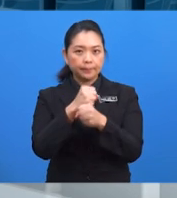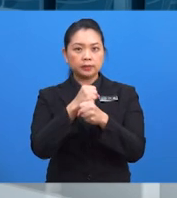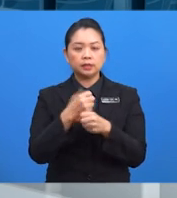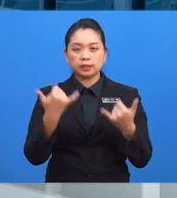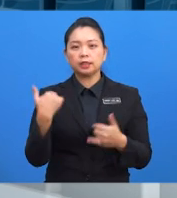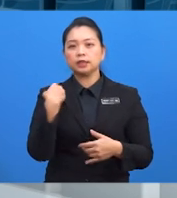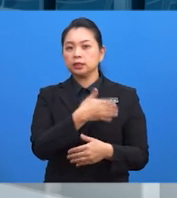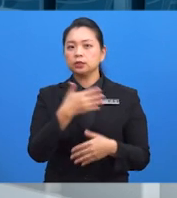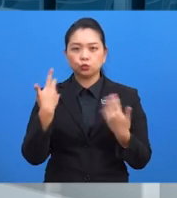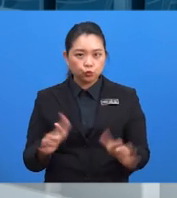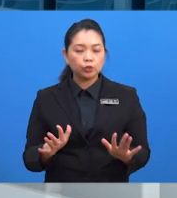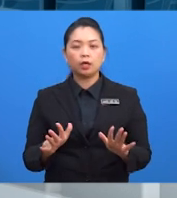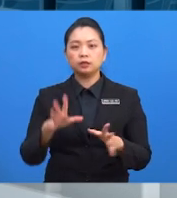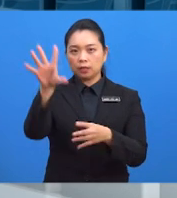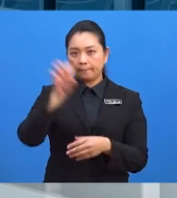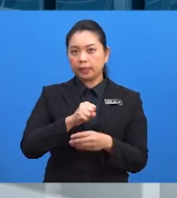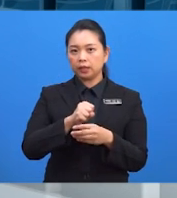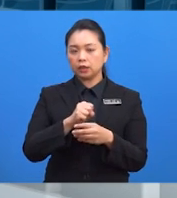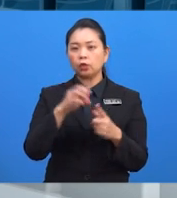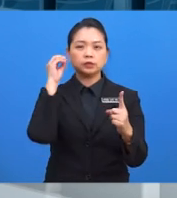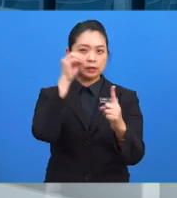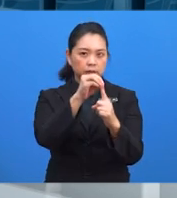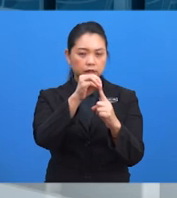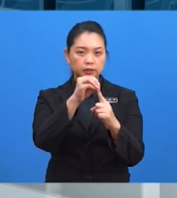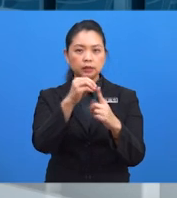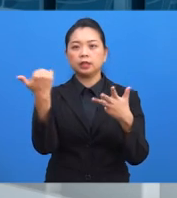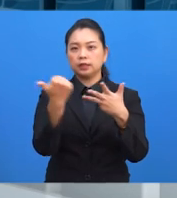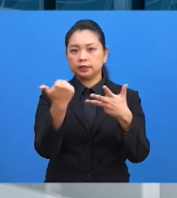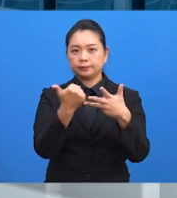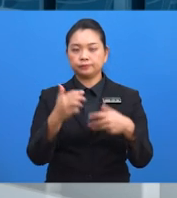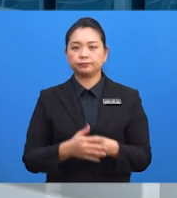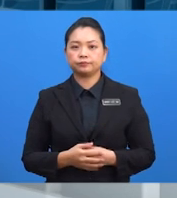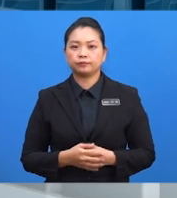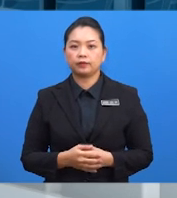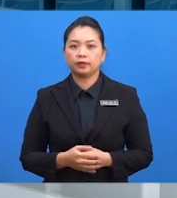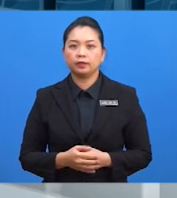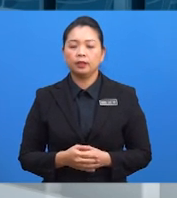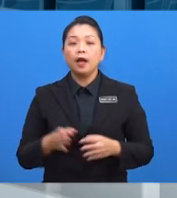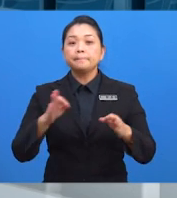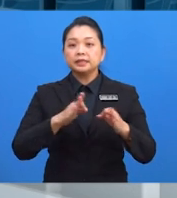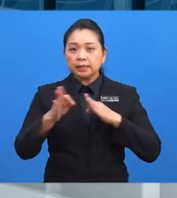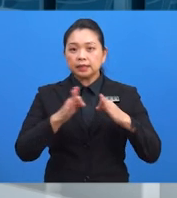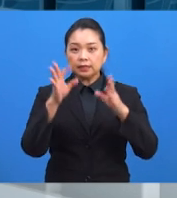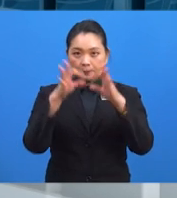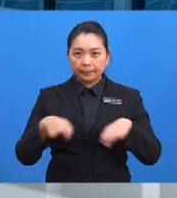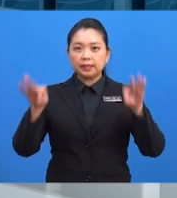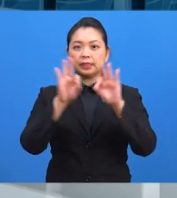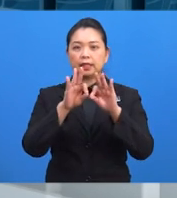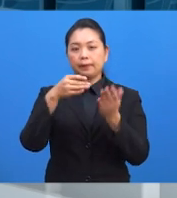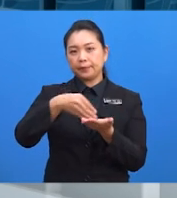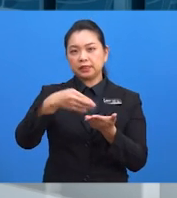Sekarang, kita sudah mencapai objektif pembelajaran kita yang keempat, iaitu menjelaskan